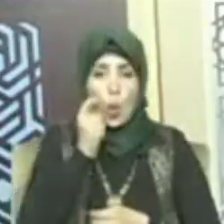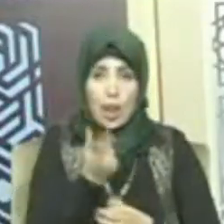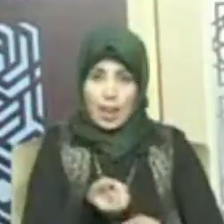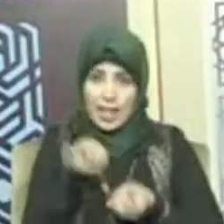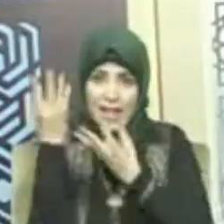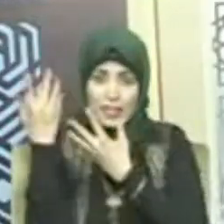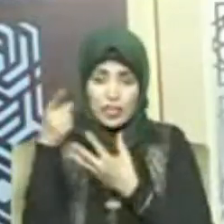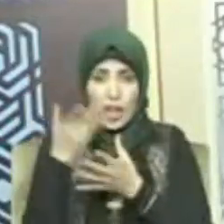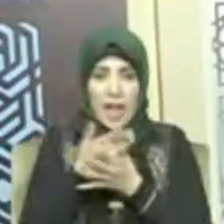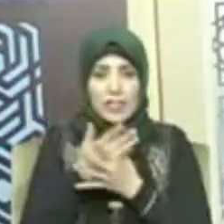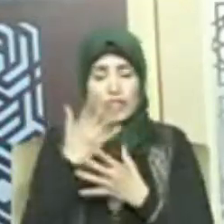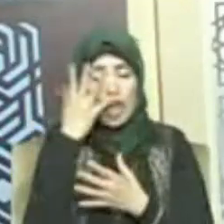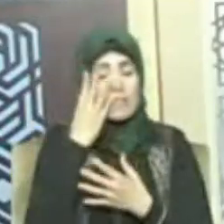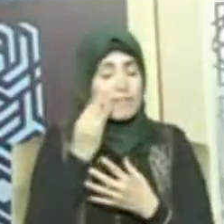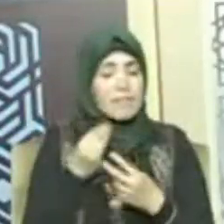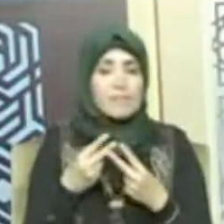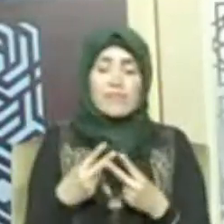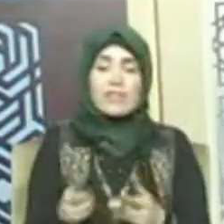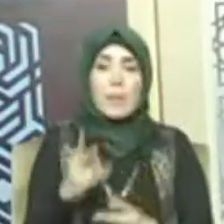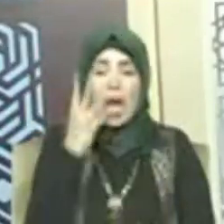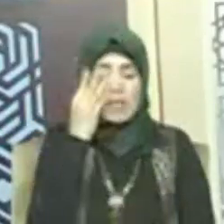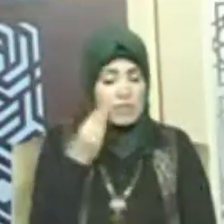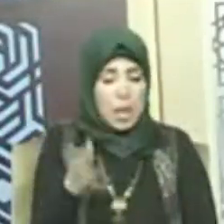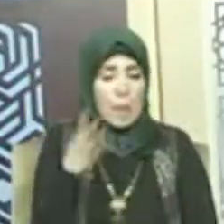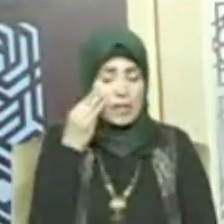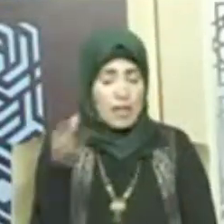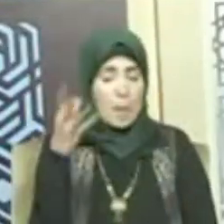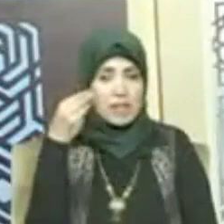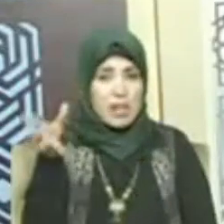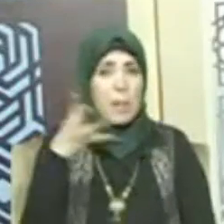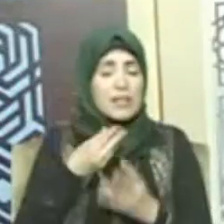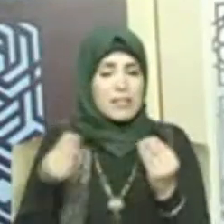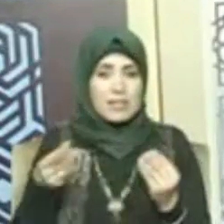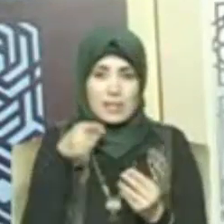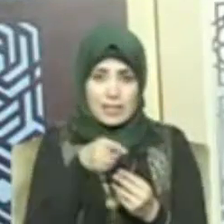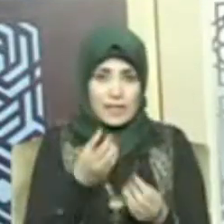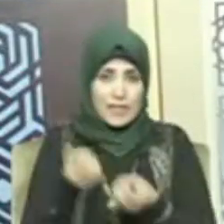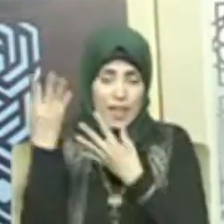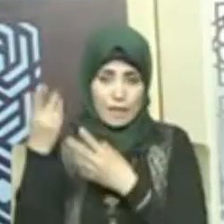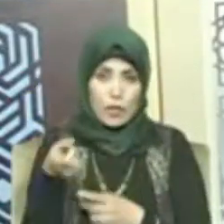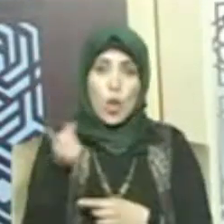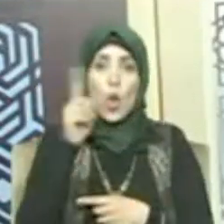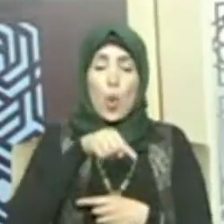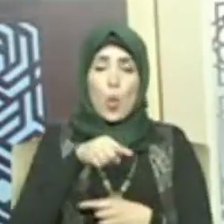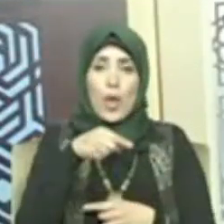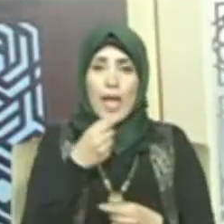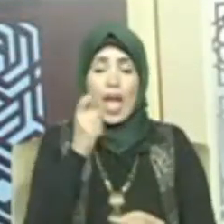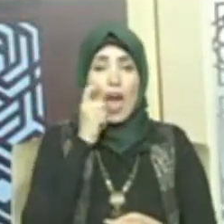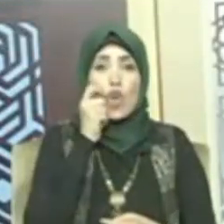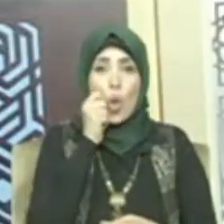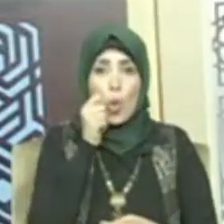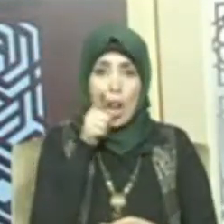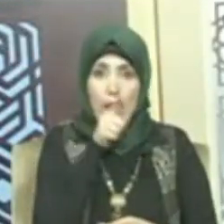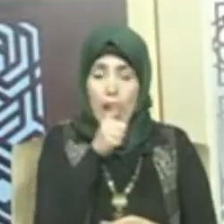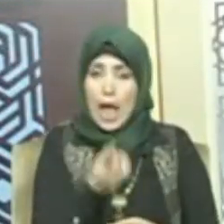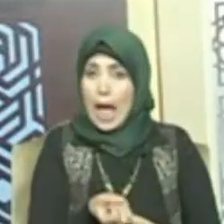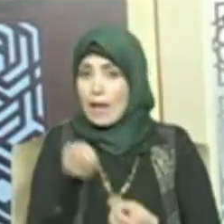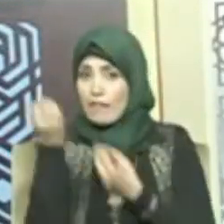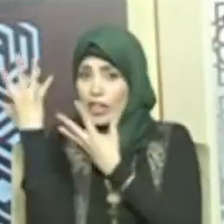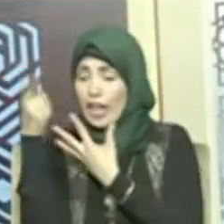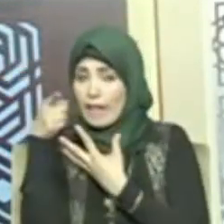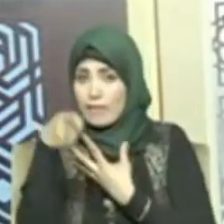بسماحته قاضيا ومتقاضيا. ودخل رجل الجنة ليس له من